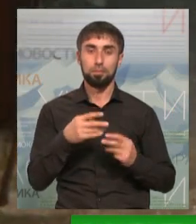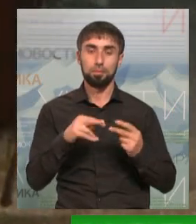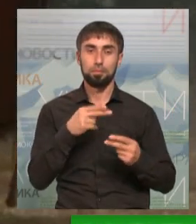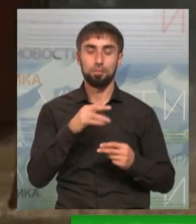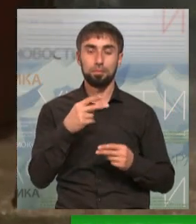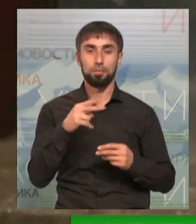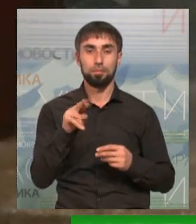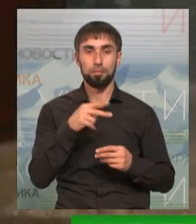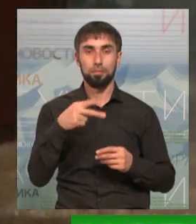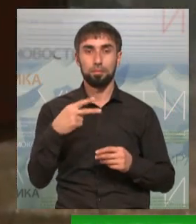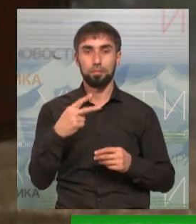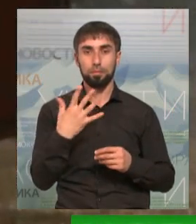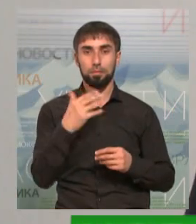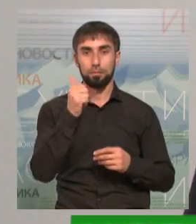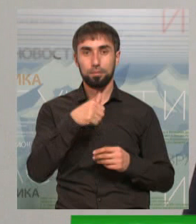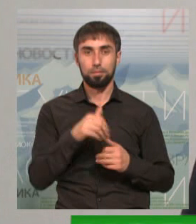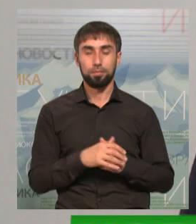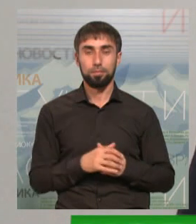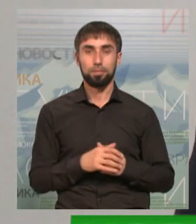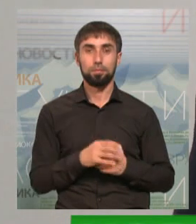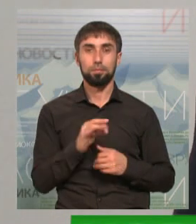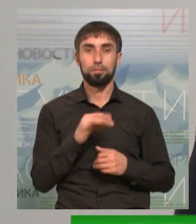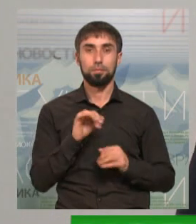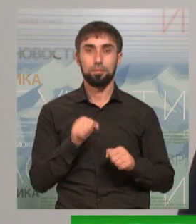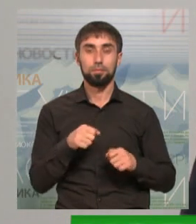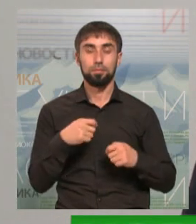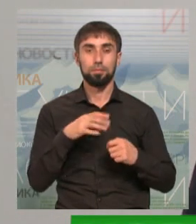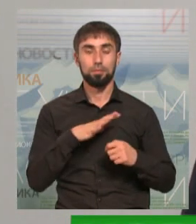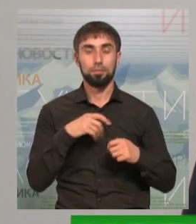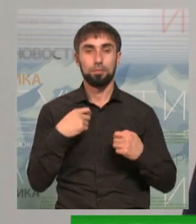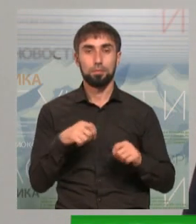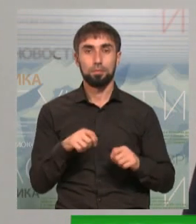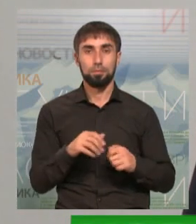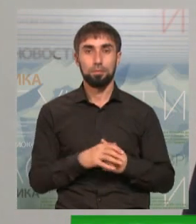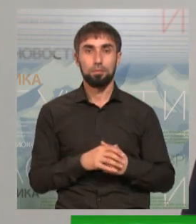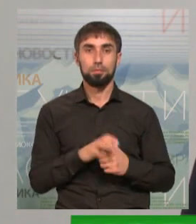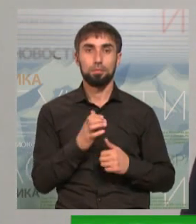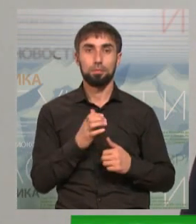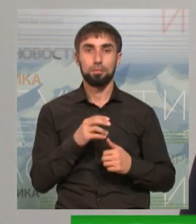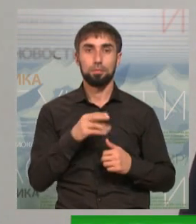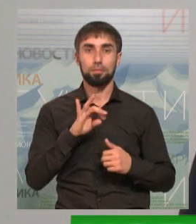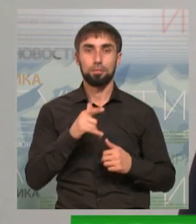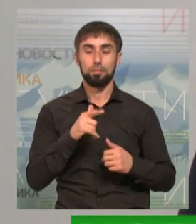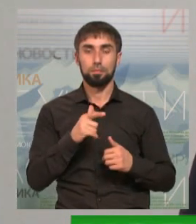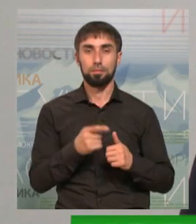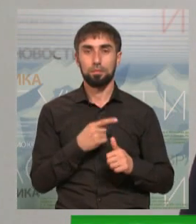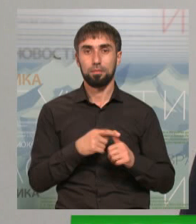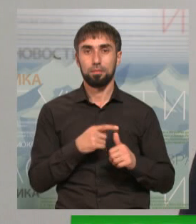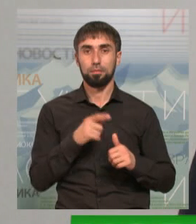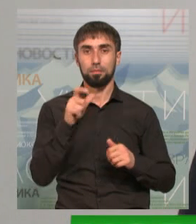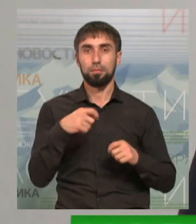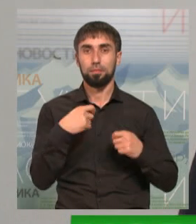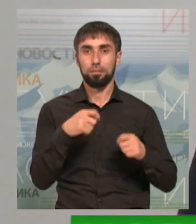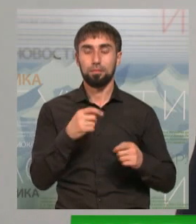января 2025 года. Они могут быть проданы с торгов, естественно, только с торгов. Все должно быть